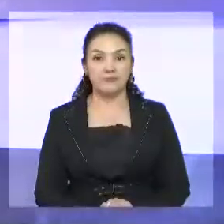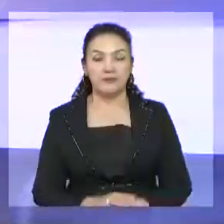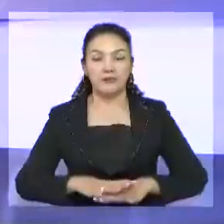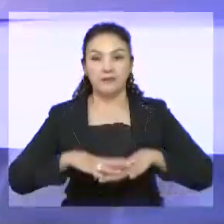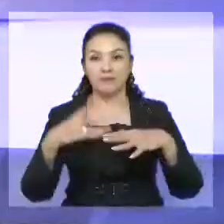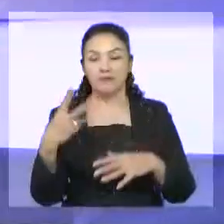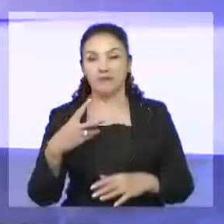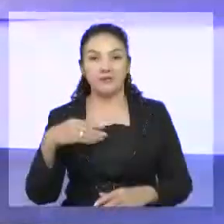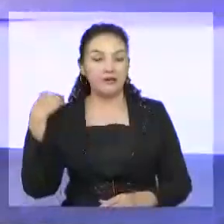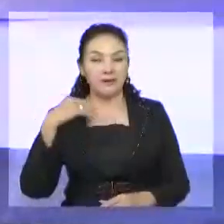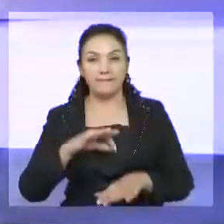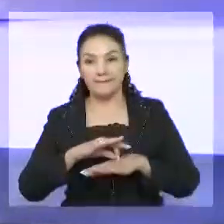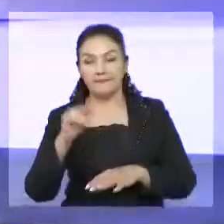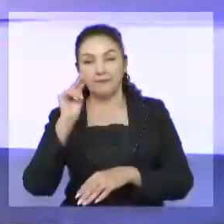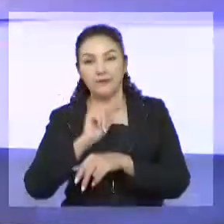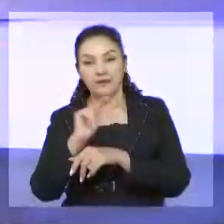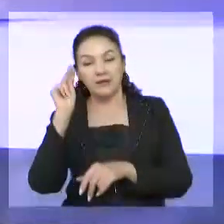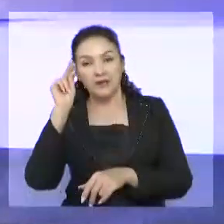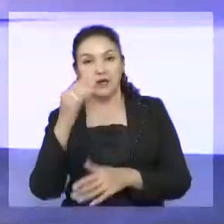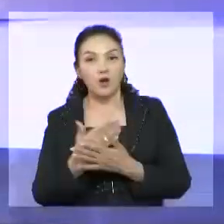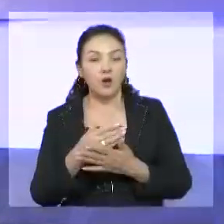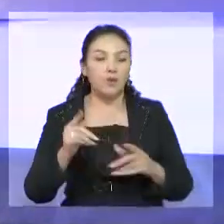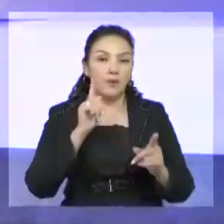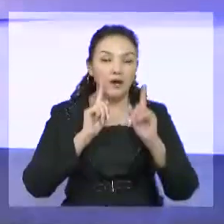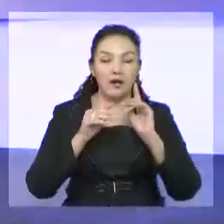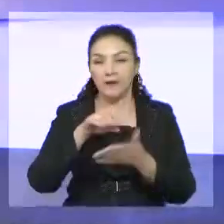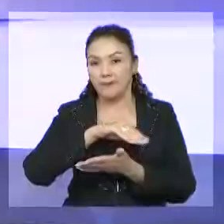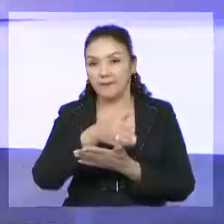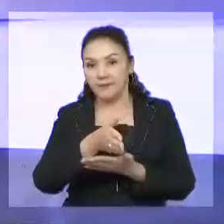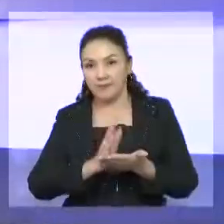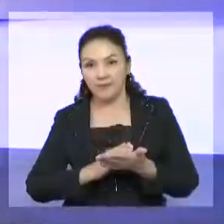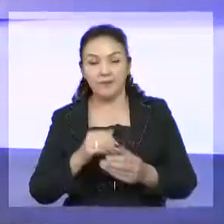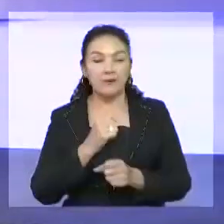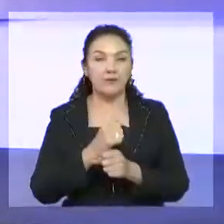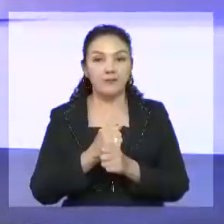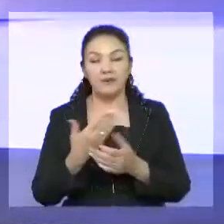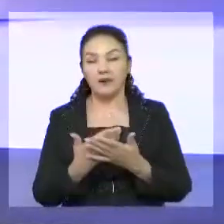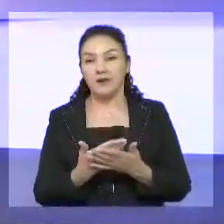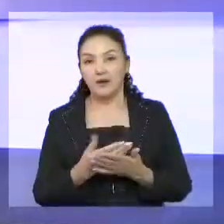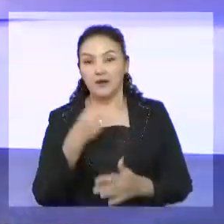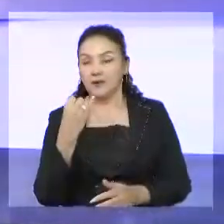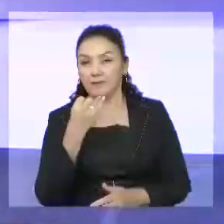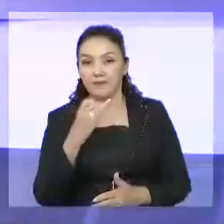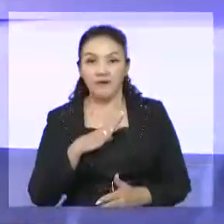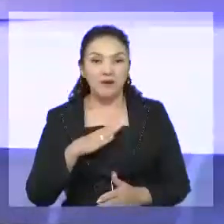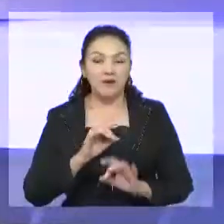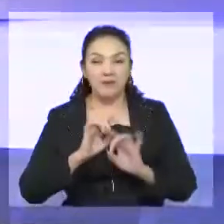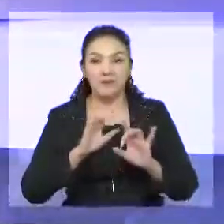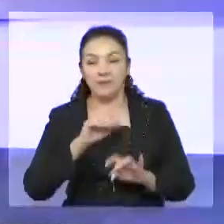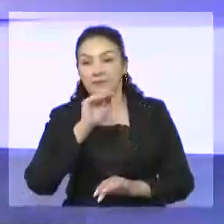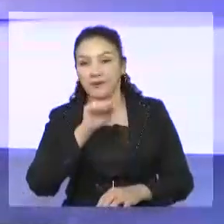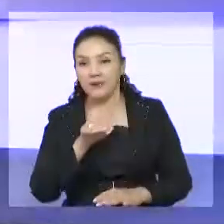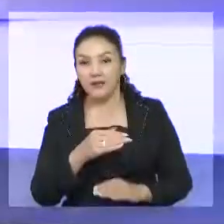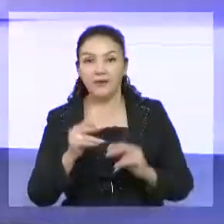Более 20 актюбинок прошли обучение изготовлению кулинарных и хлебобулочных изделий. Тонкостями ремесла с ними делились